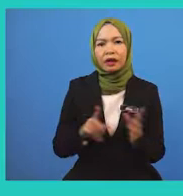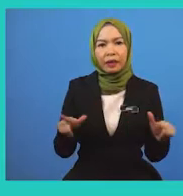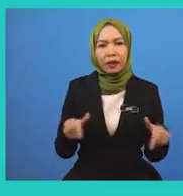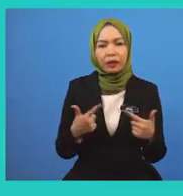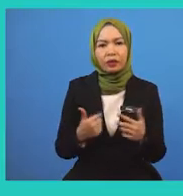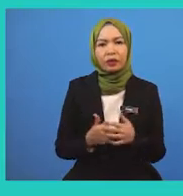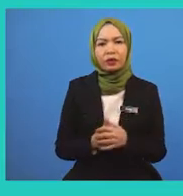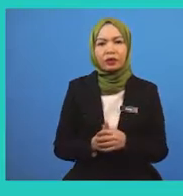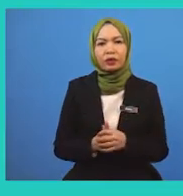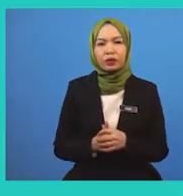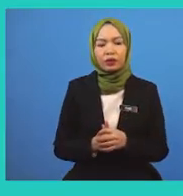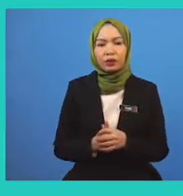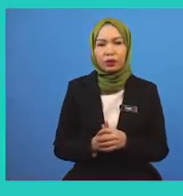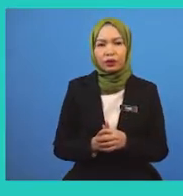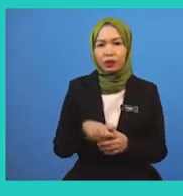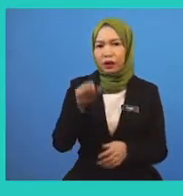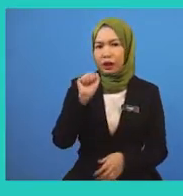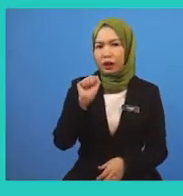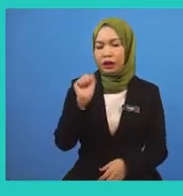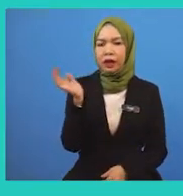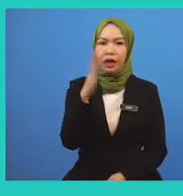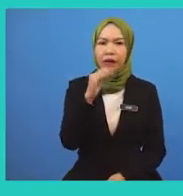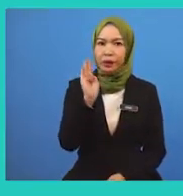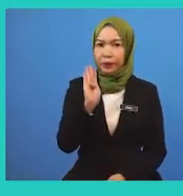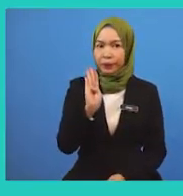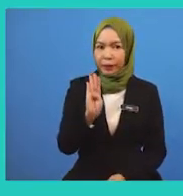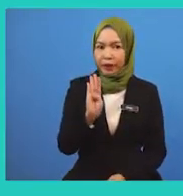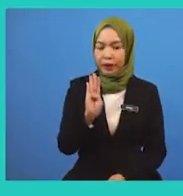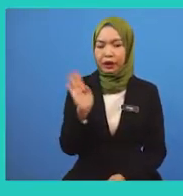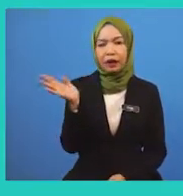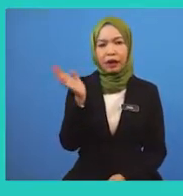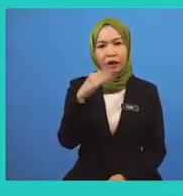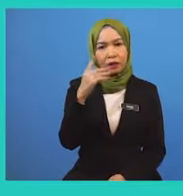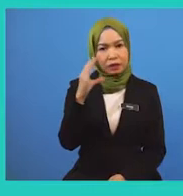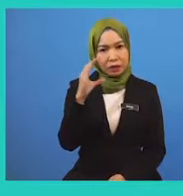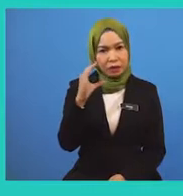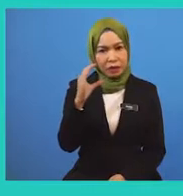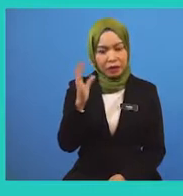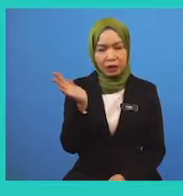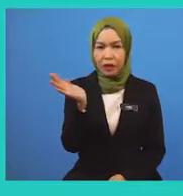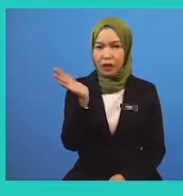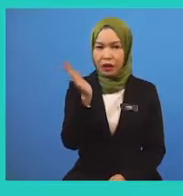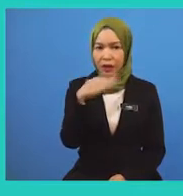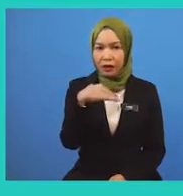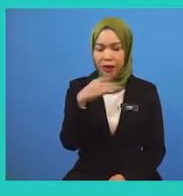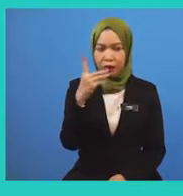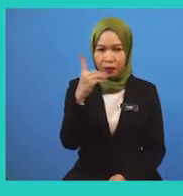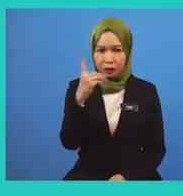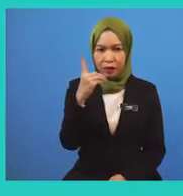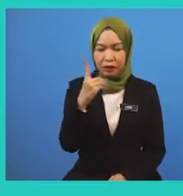A. Eksotermik. B. Endotermik. C.